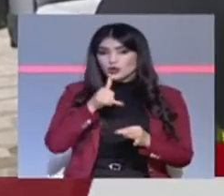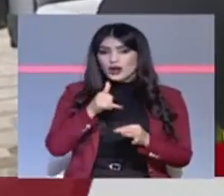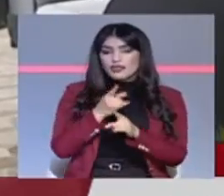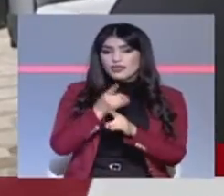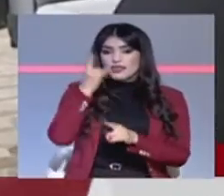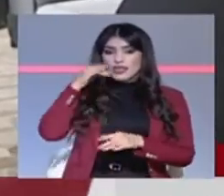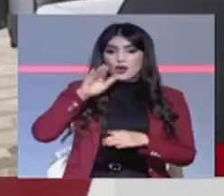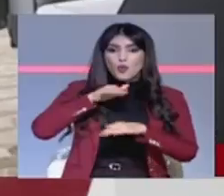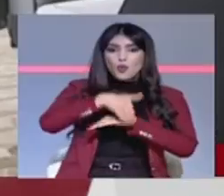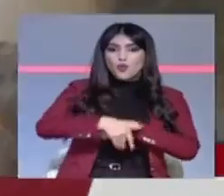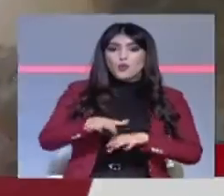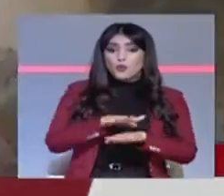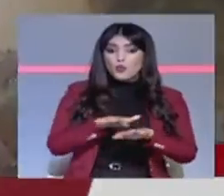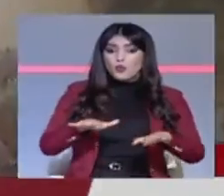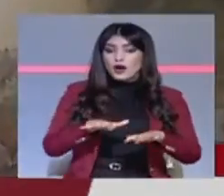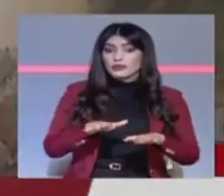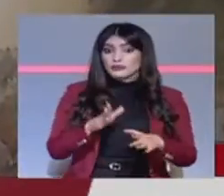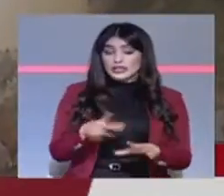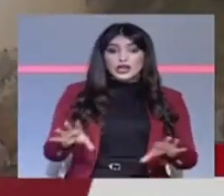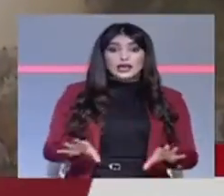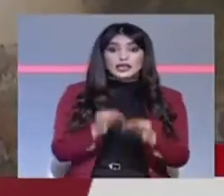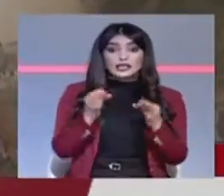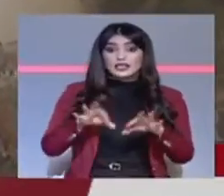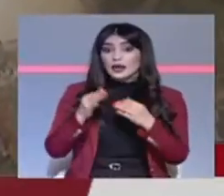بعمليه اكتشاف